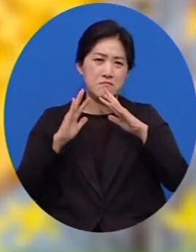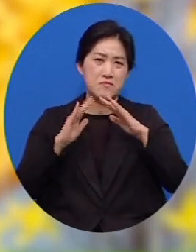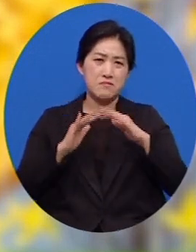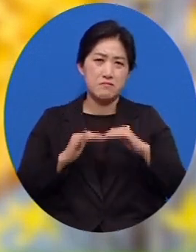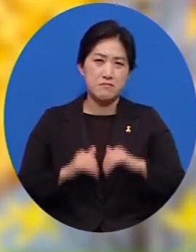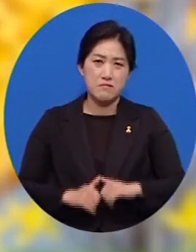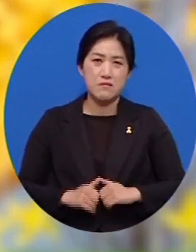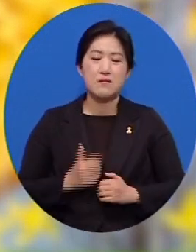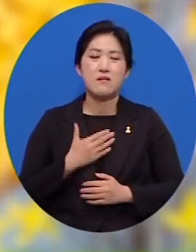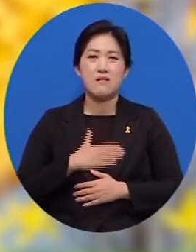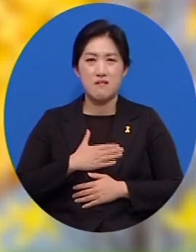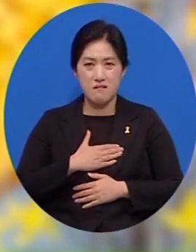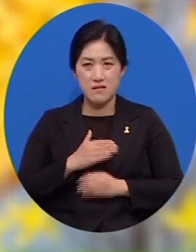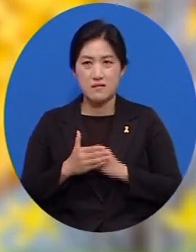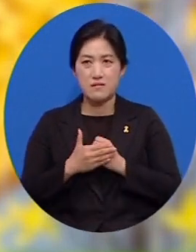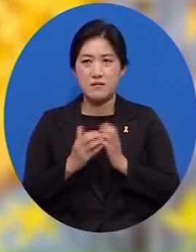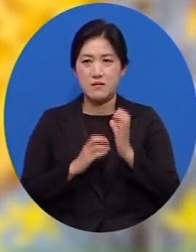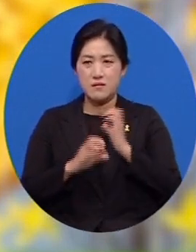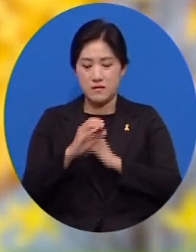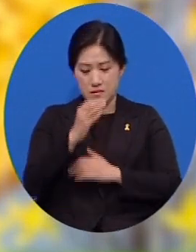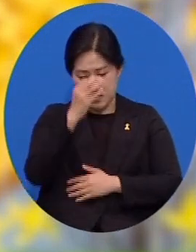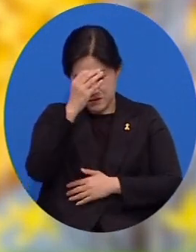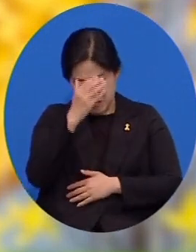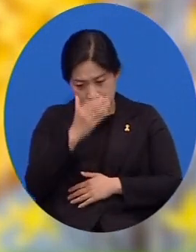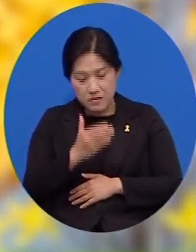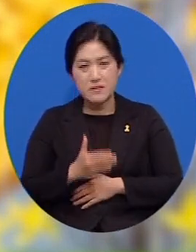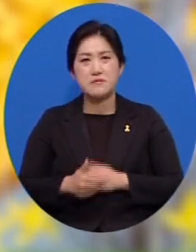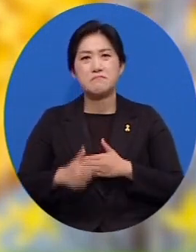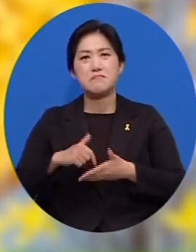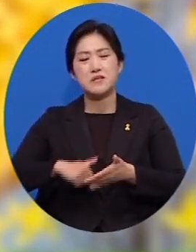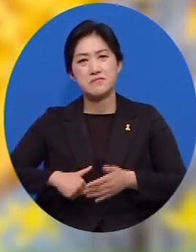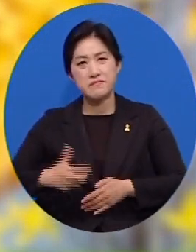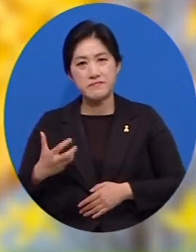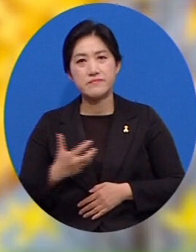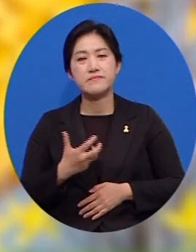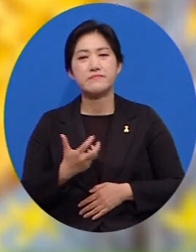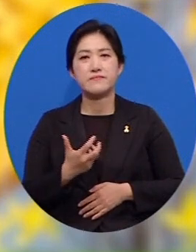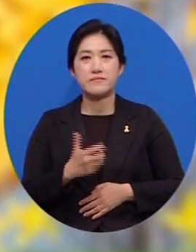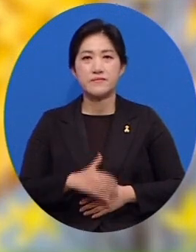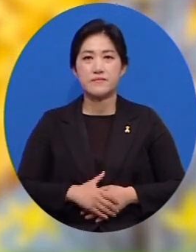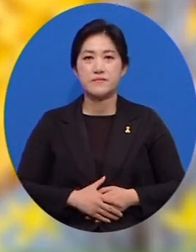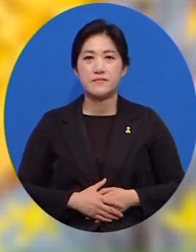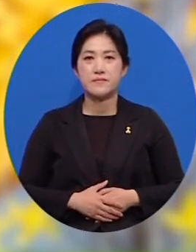알기에 더욱 죄송스럽고 안타깝습니다.